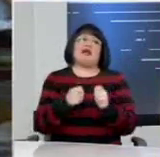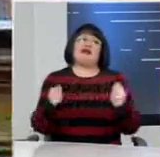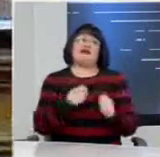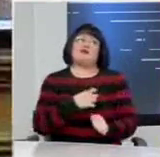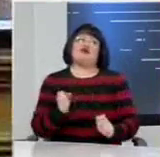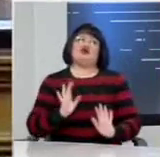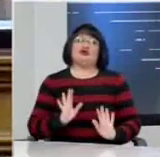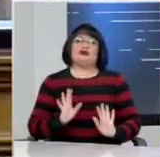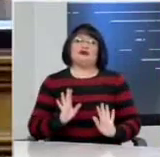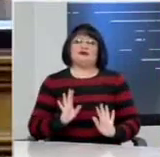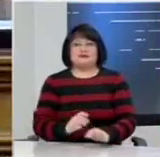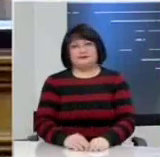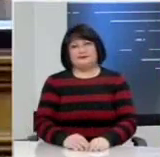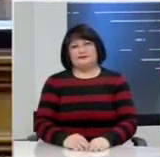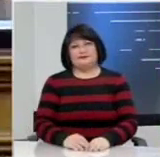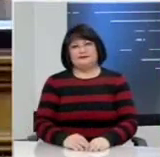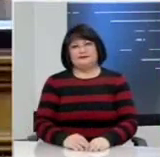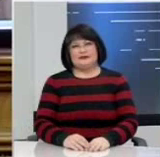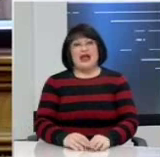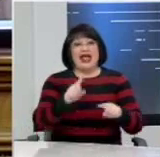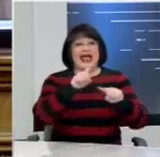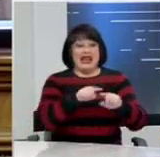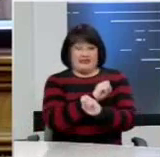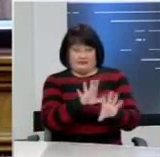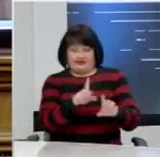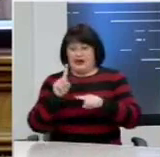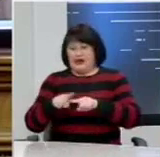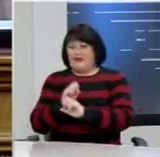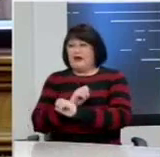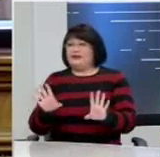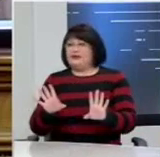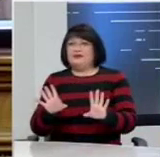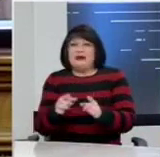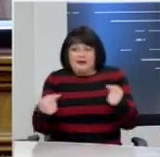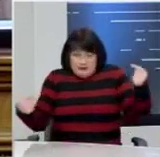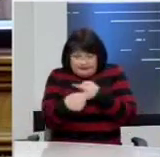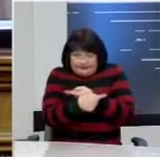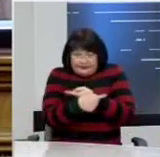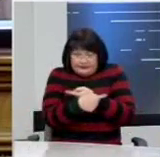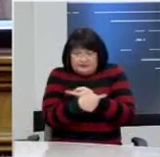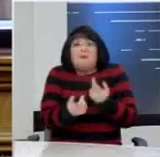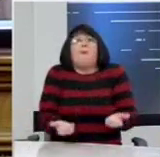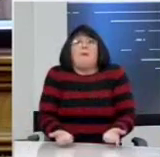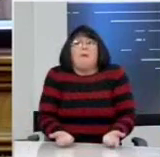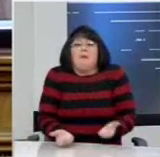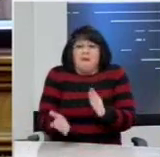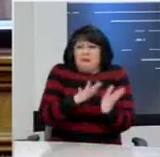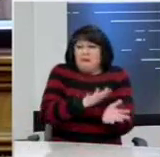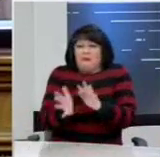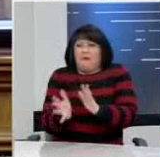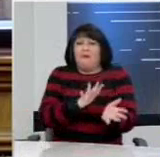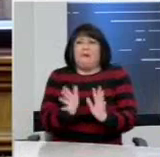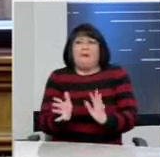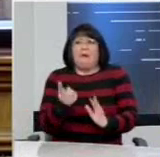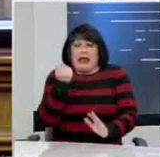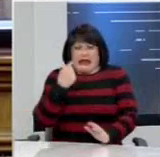Ελληνικές πηγές ημέν, ελληνικές πηγές και οι άλλες. Ελληνικές πηγές εναντίον ελληνικών πηγών λίγες ώρες πριν ο Έλληνας